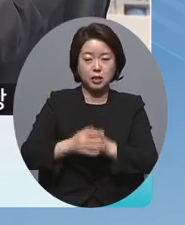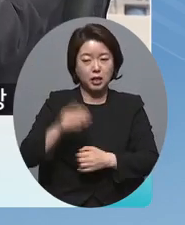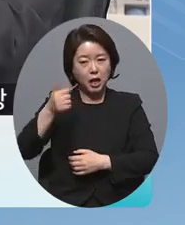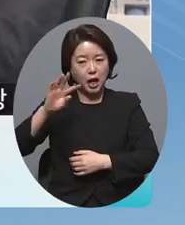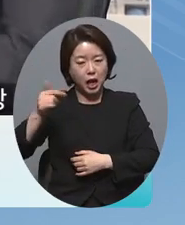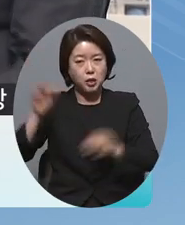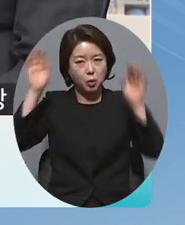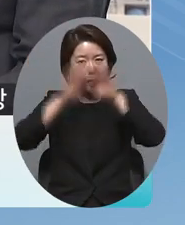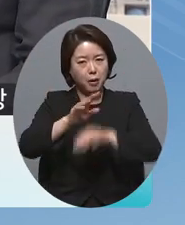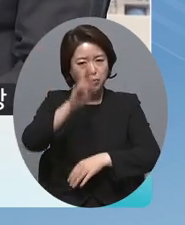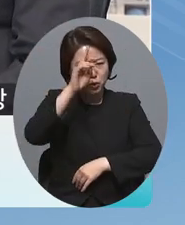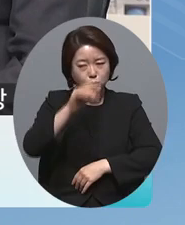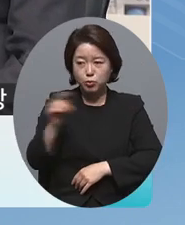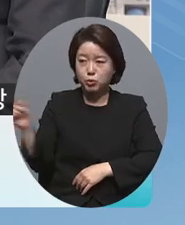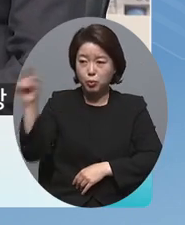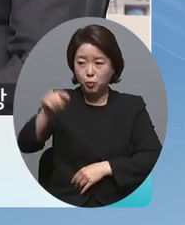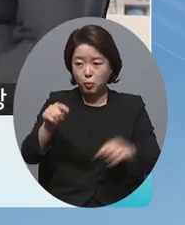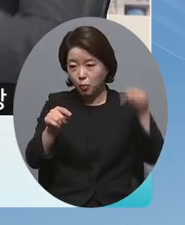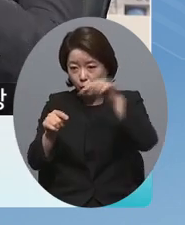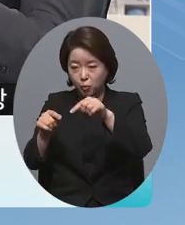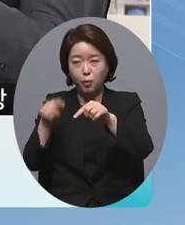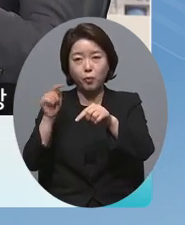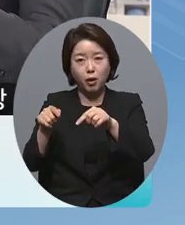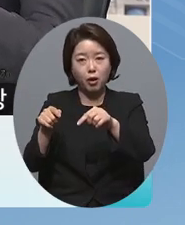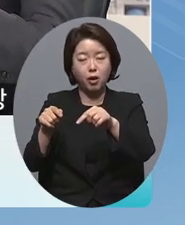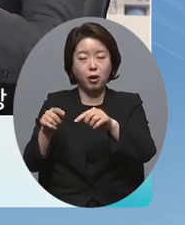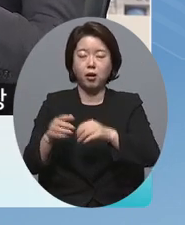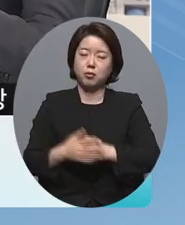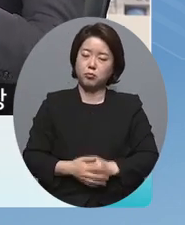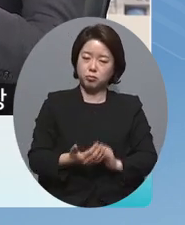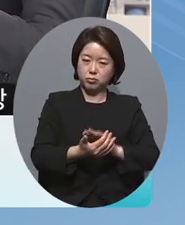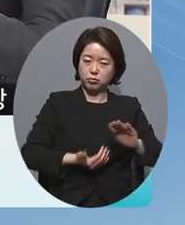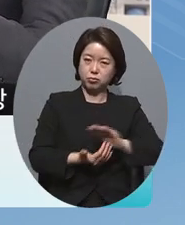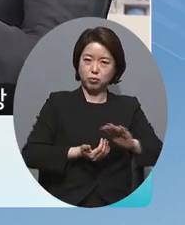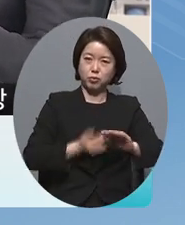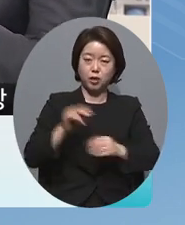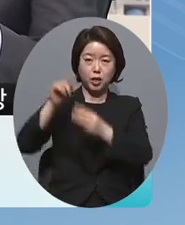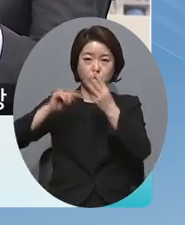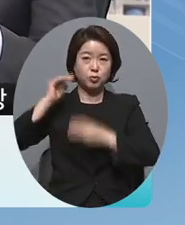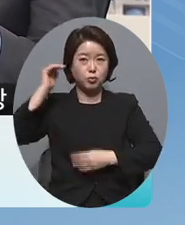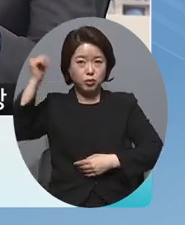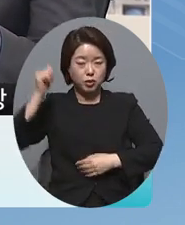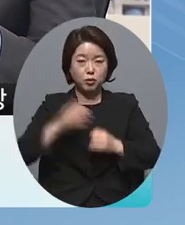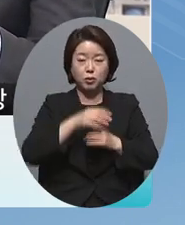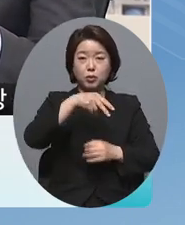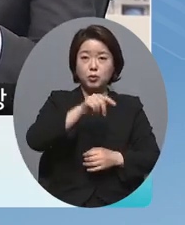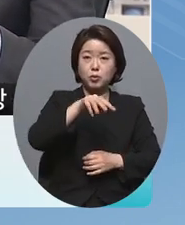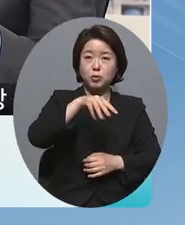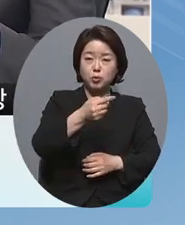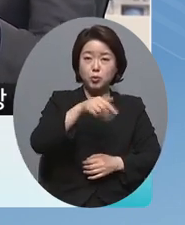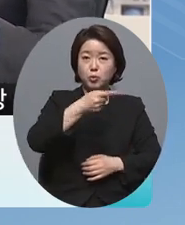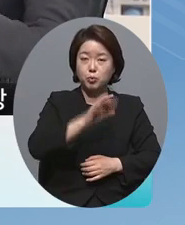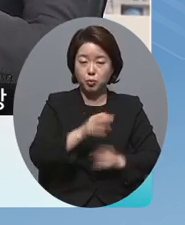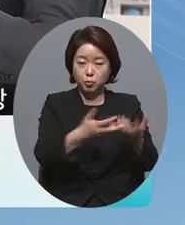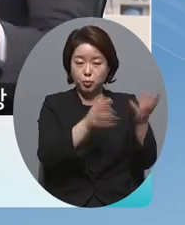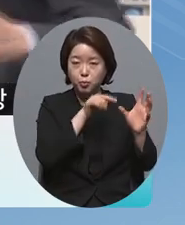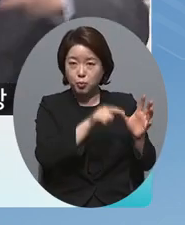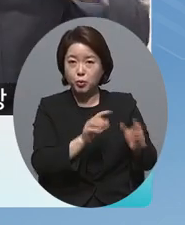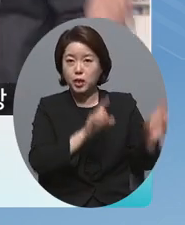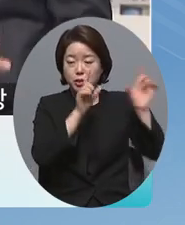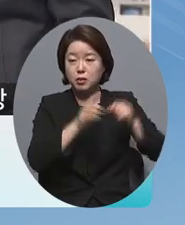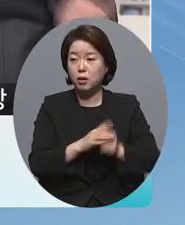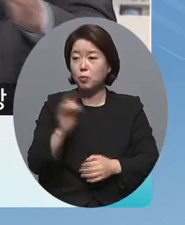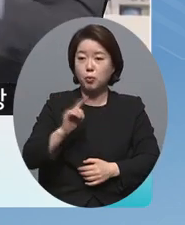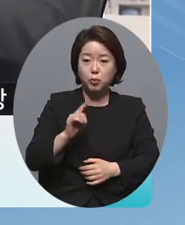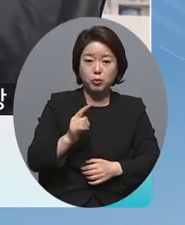그 첼리스트가 얘기를 하고 있잖아요. 그러면 그 전에 윤석열 대통령 서초동에 사는데 그 전에 그럼